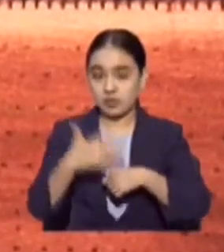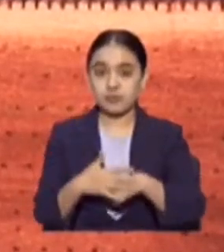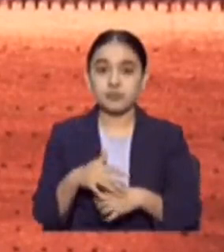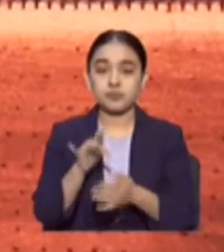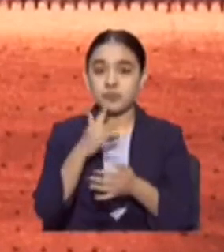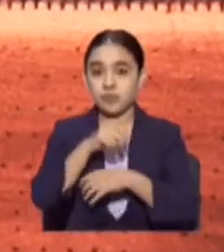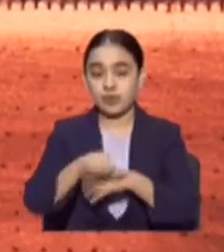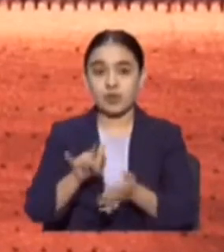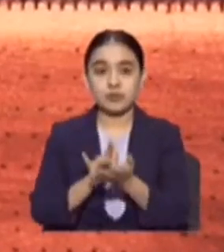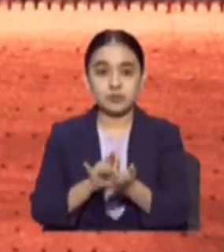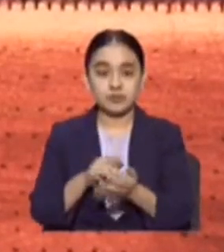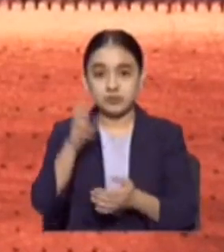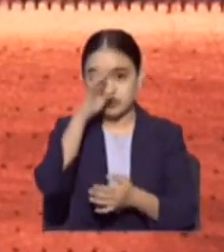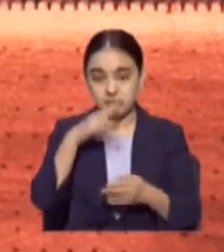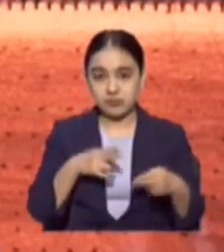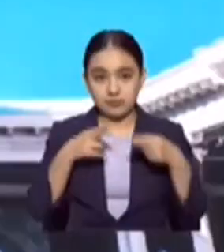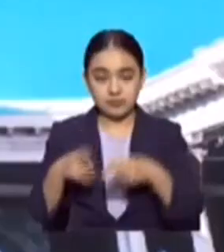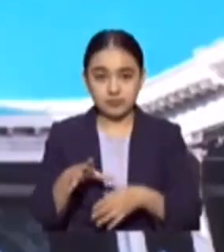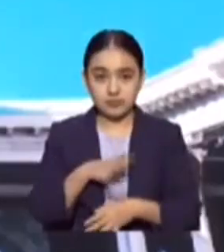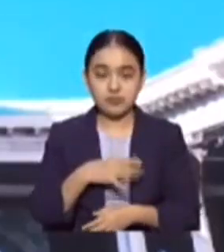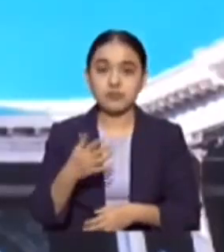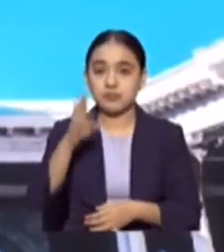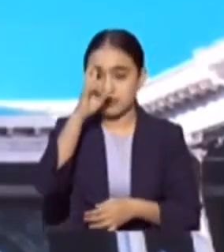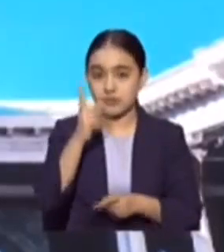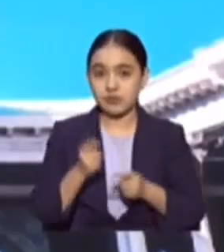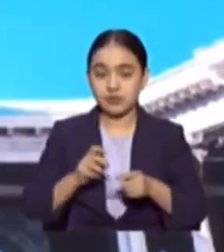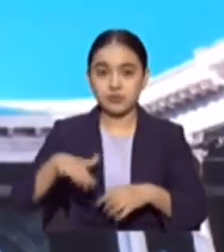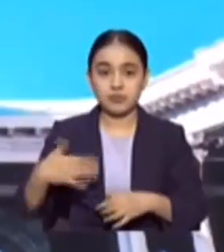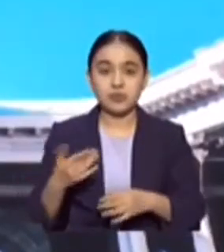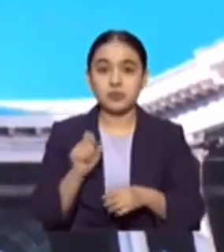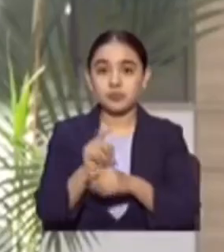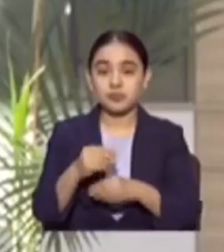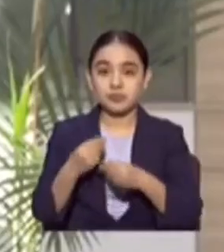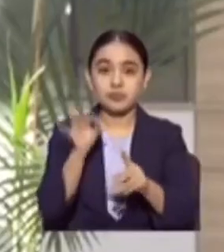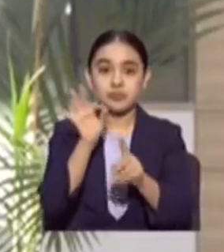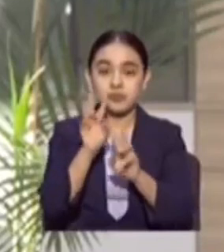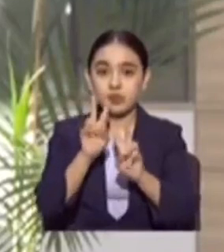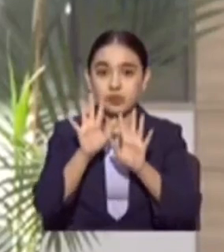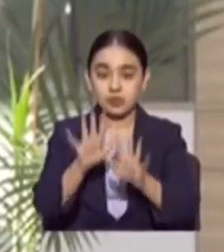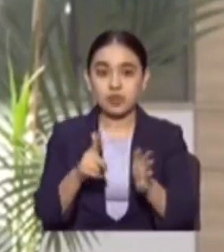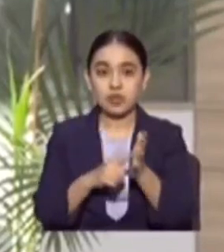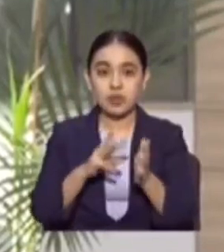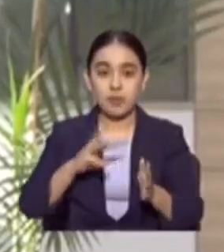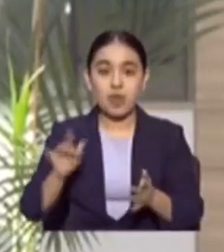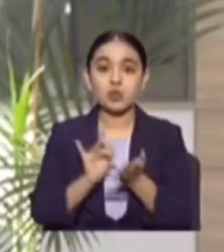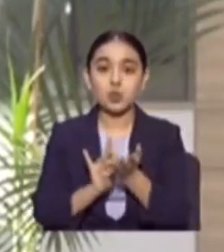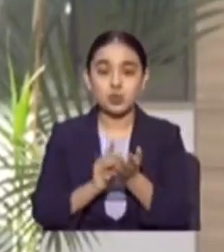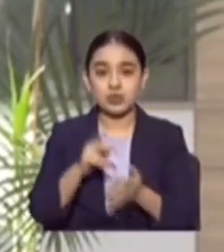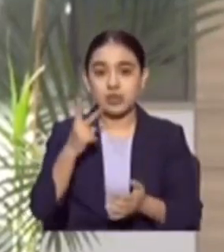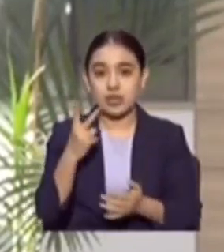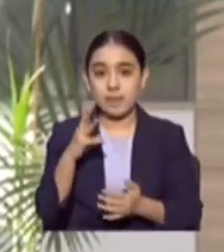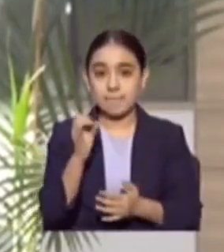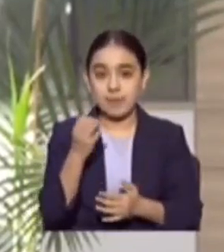xorijiy sayyohlar mamlakatimizda bo'lishdi. Demakki, davlat rahbari tomonidan qo'yilgan o'sha maqsadli ko'rsatkich 7 million turist, 2